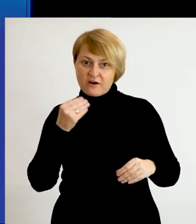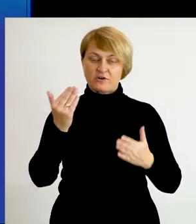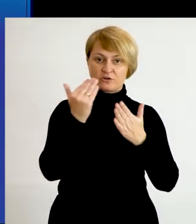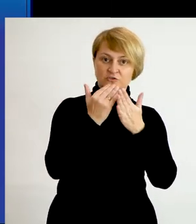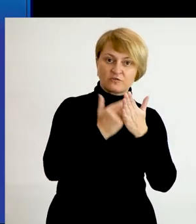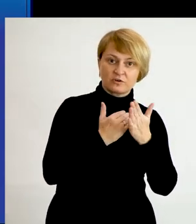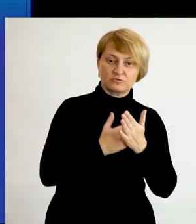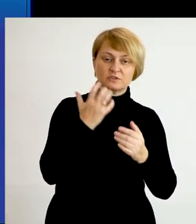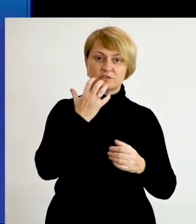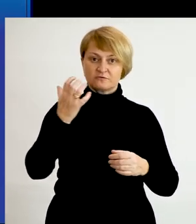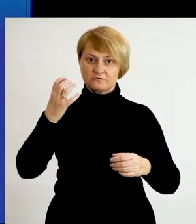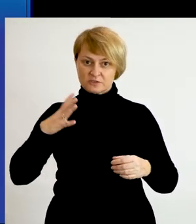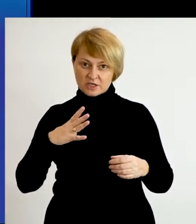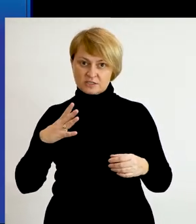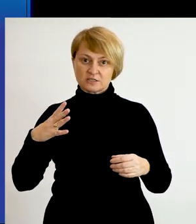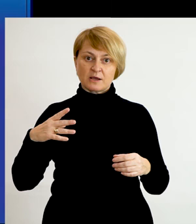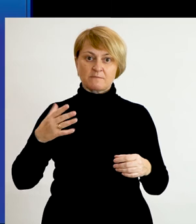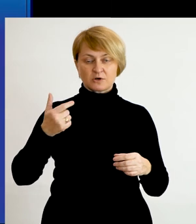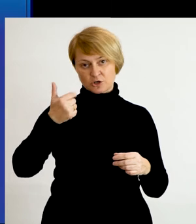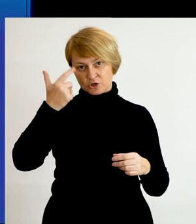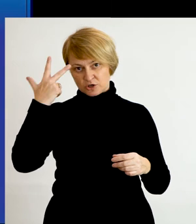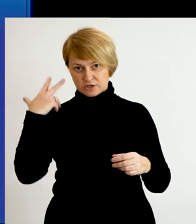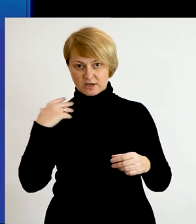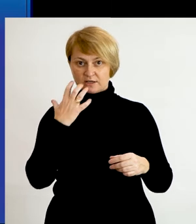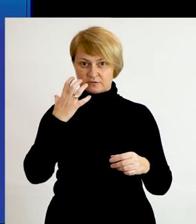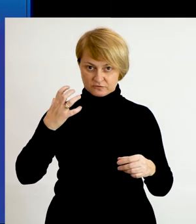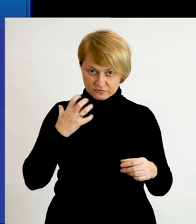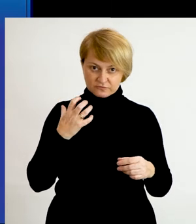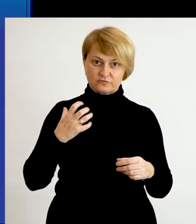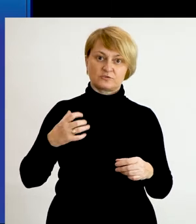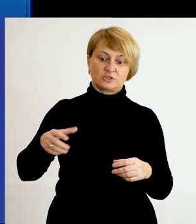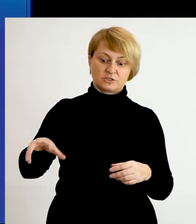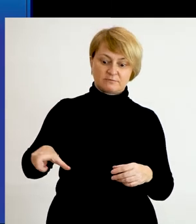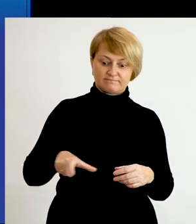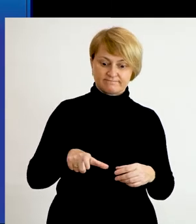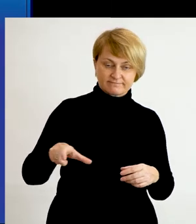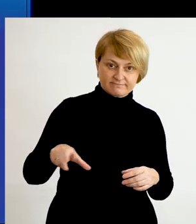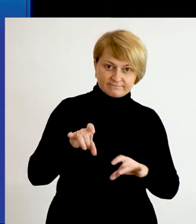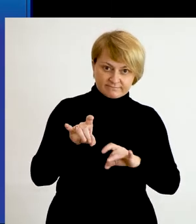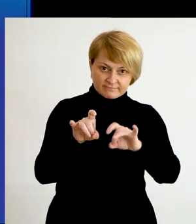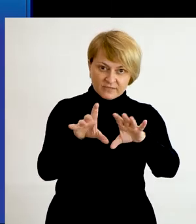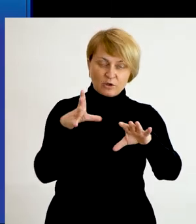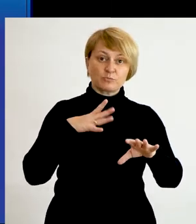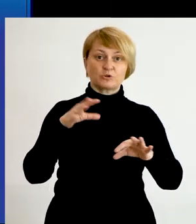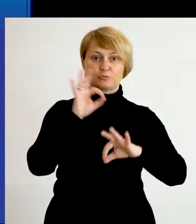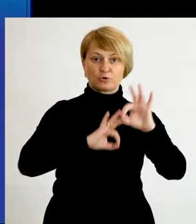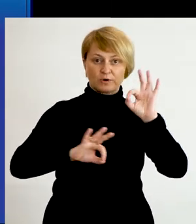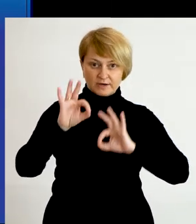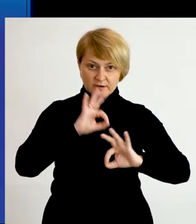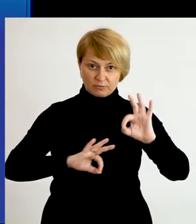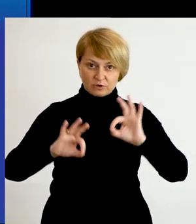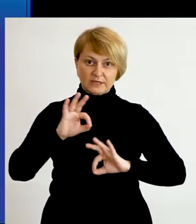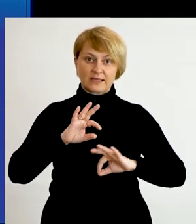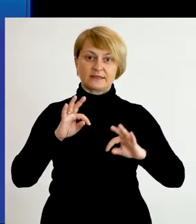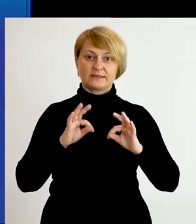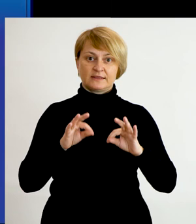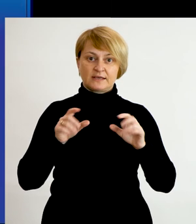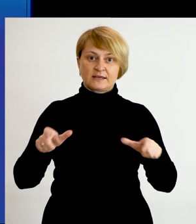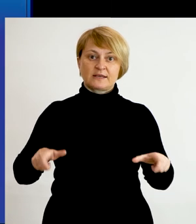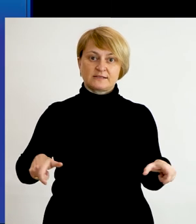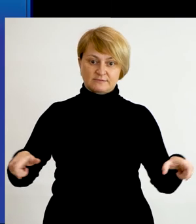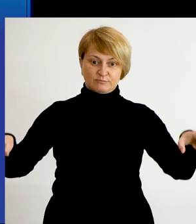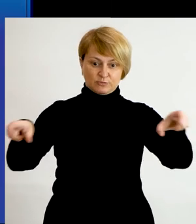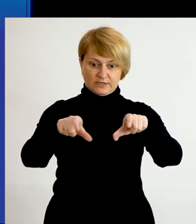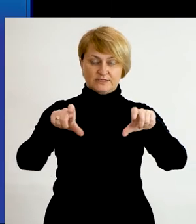się. Wcześniej pojawiło się, już parę lat wcześniej pojawiła się bieżnia, potem tą bieżnię trzeba było remontować, teraz przychodzi na